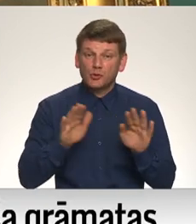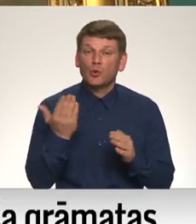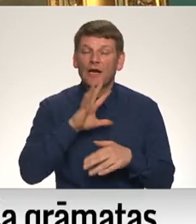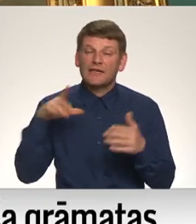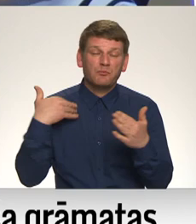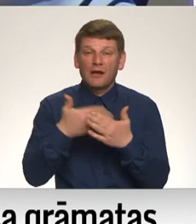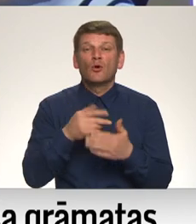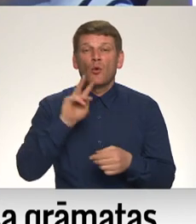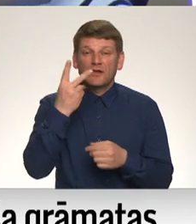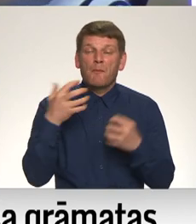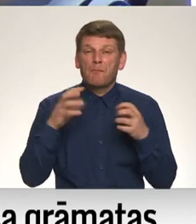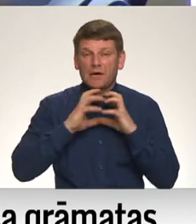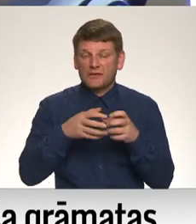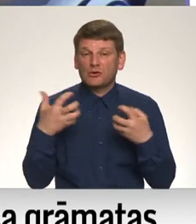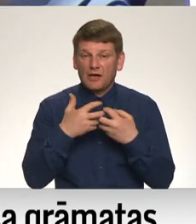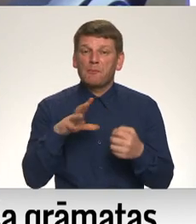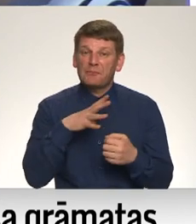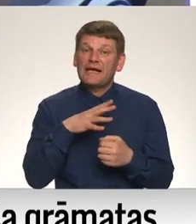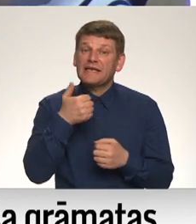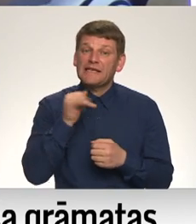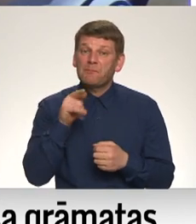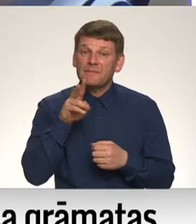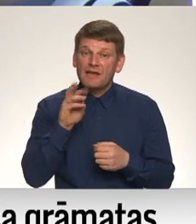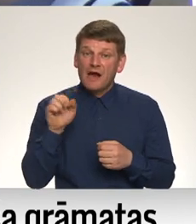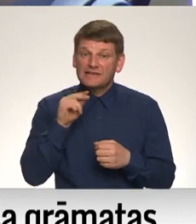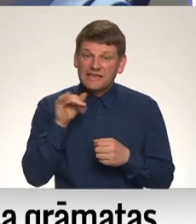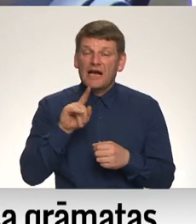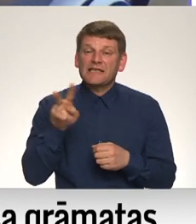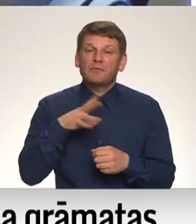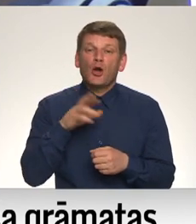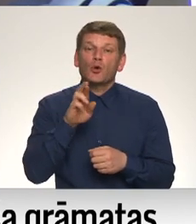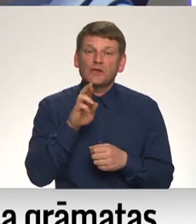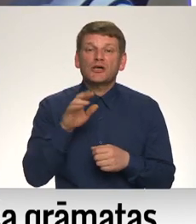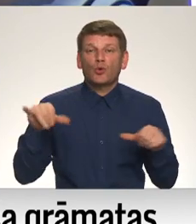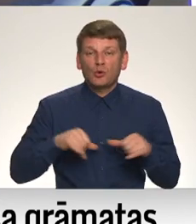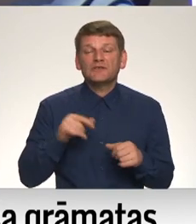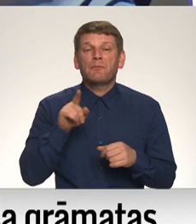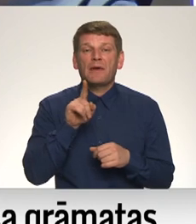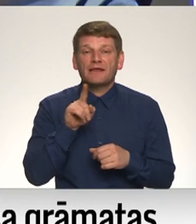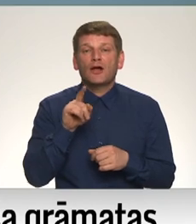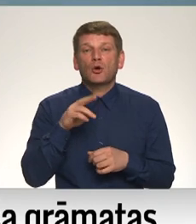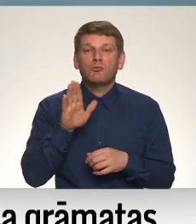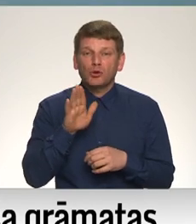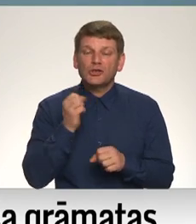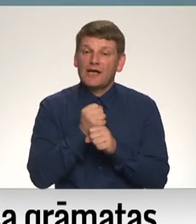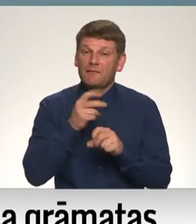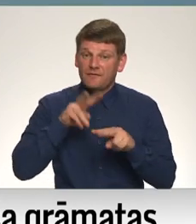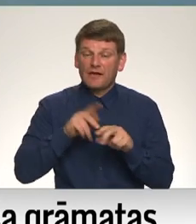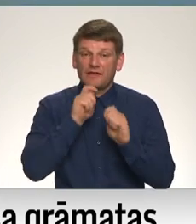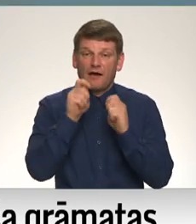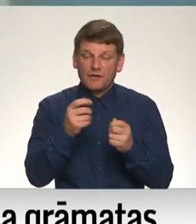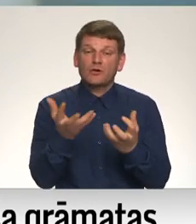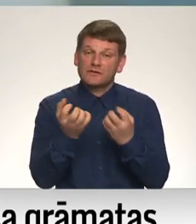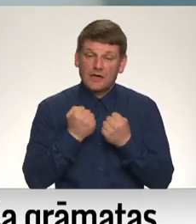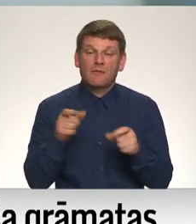pat otrajam pasaules karam darbojusies ģimnāzija, kas bijusi arī Rutes kundzes tēva Pētera Buša darba vieta, dāvinājumā saņēma